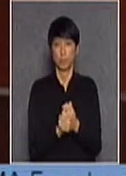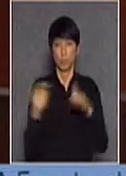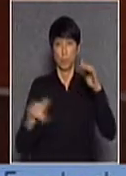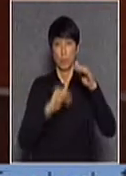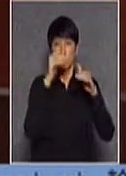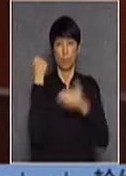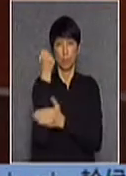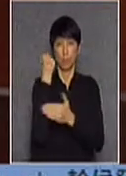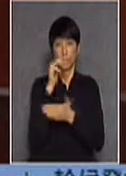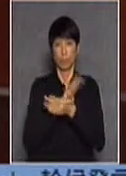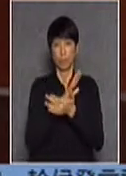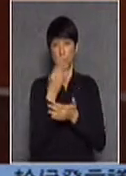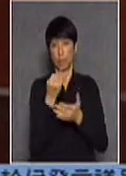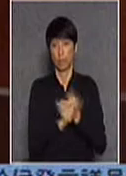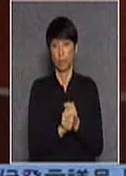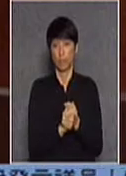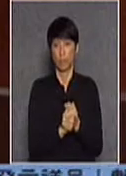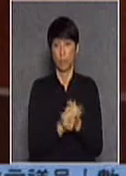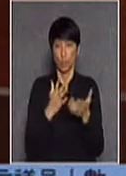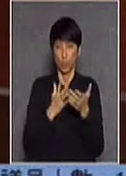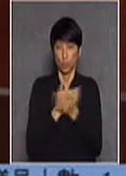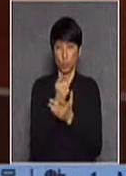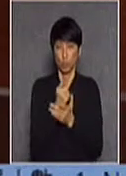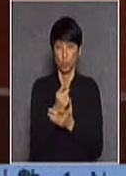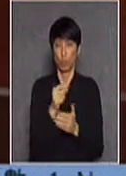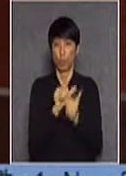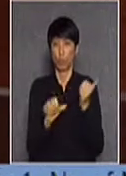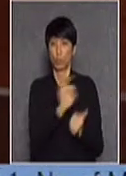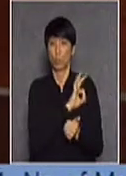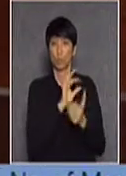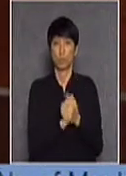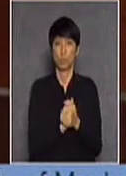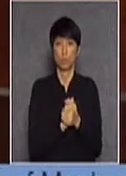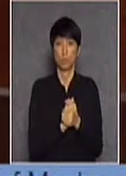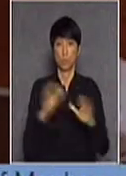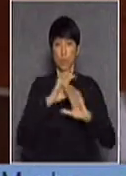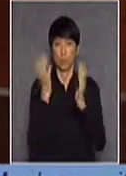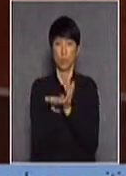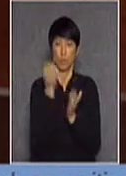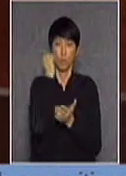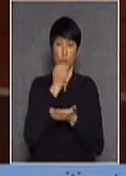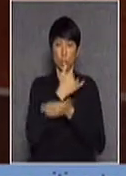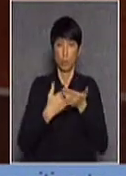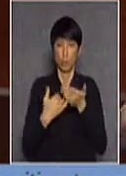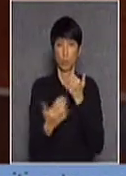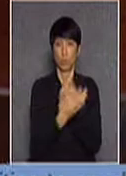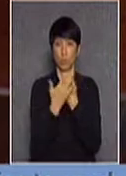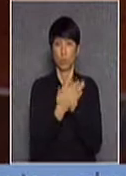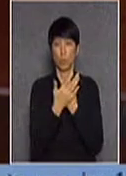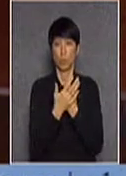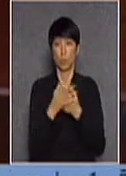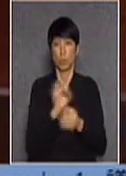這麼多年，現在得什麼？得一個專責委員會，全民退休保障更加是遙遙無